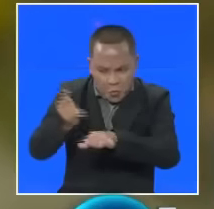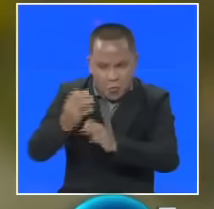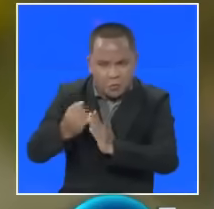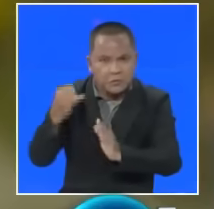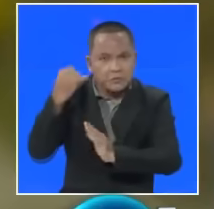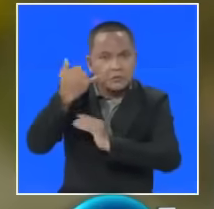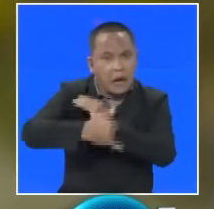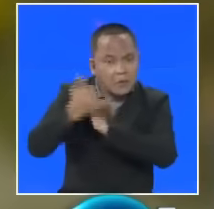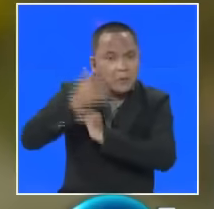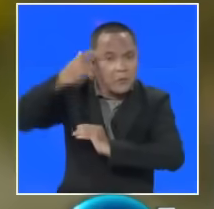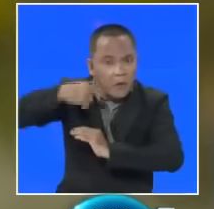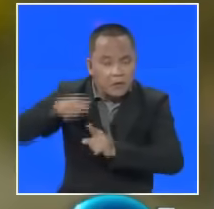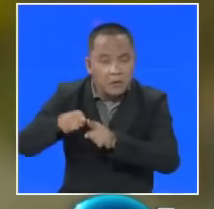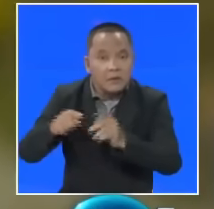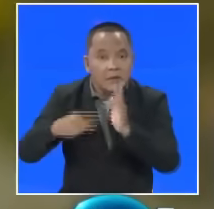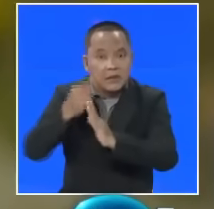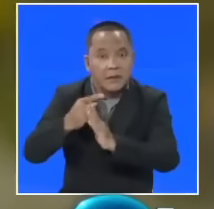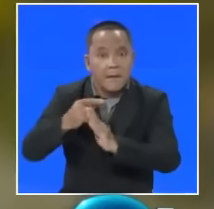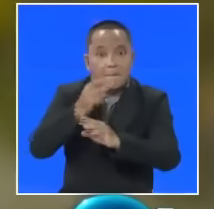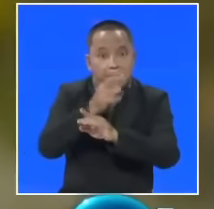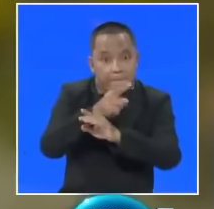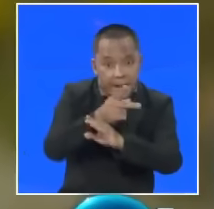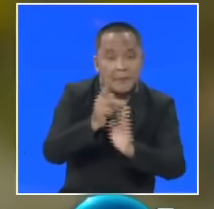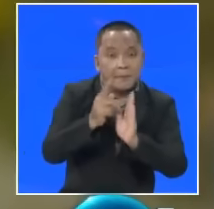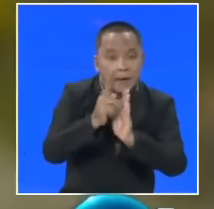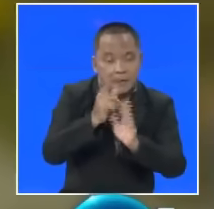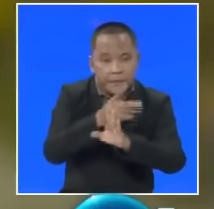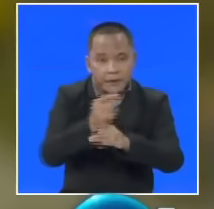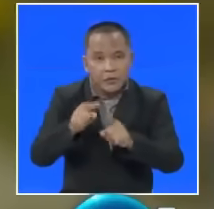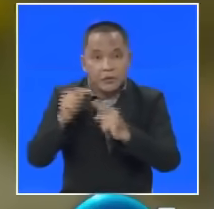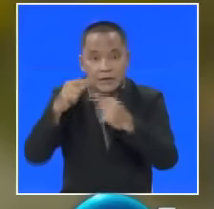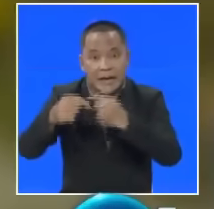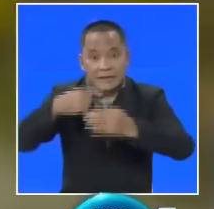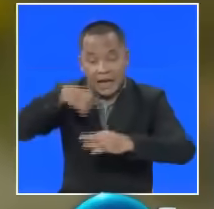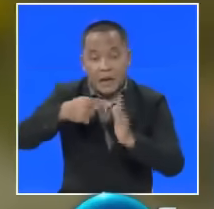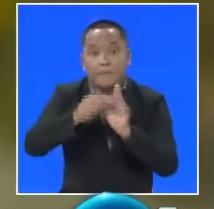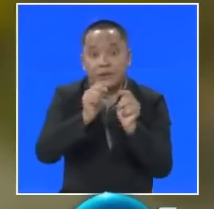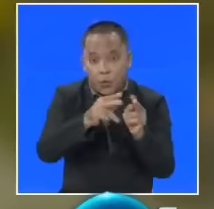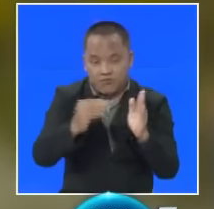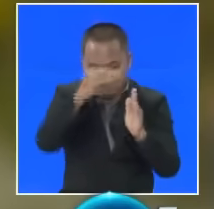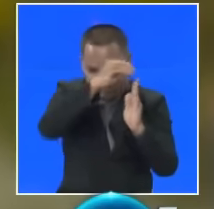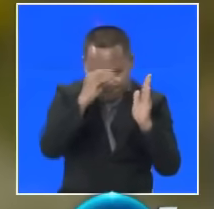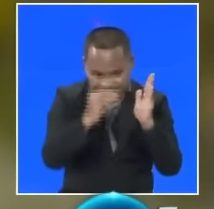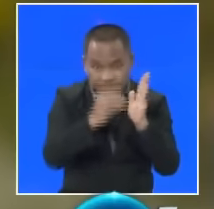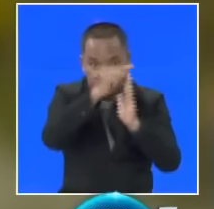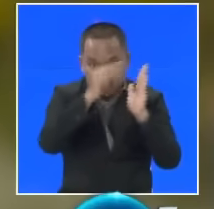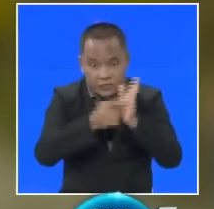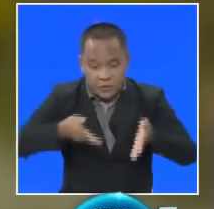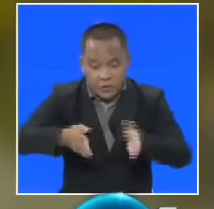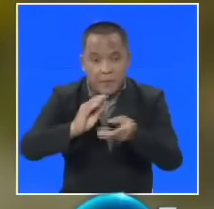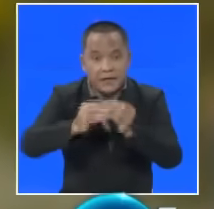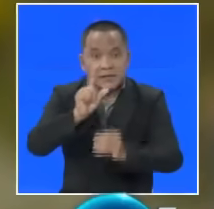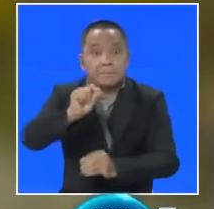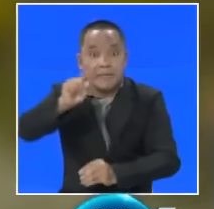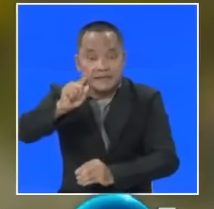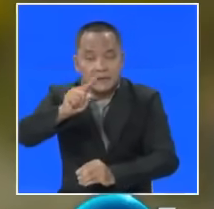บหนีเข้าเมืองนะต้นทางเนี่ยมาจากกำแพงเพชรจุดหมายปลายทางอยู่ที่ตลาดไทยปทุมธานีค่ะใช้เส้นทางทางหลวงหมายเลข